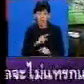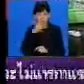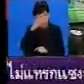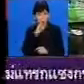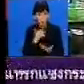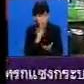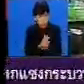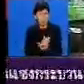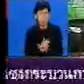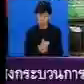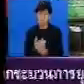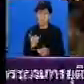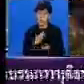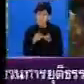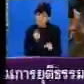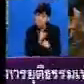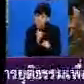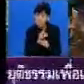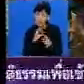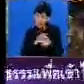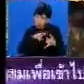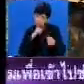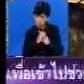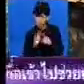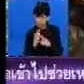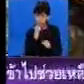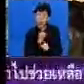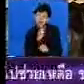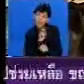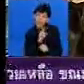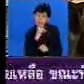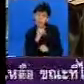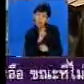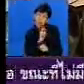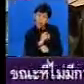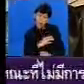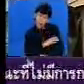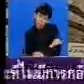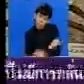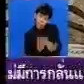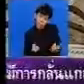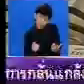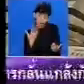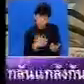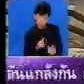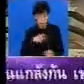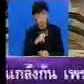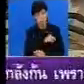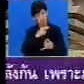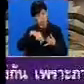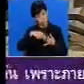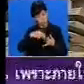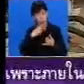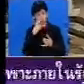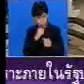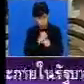ดก็ตามขั้นตอนตรวจรักษาที่จุดคัดกรองจะเริ่มจากซักประวัติผู้ป่วยวัดความดันจากนั้นส่งให้แพทย์ตรวจร่างกายอย่